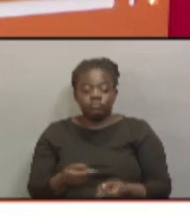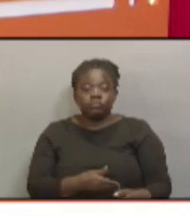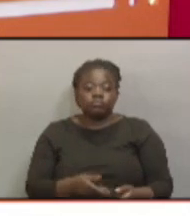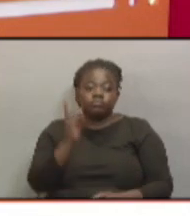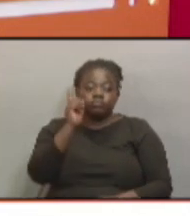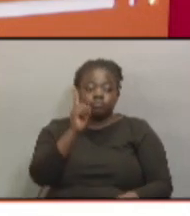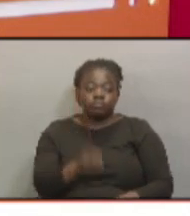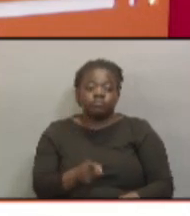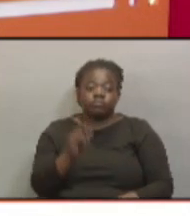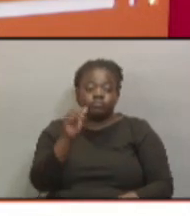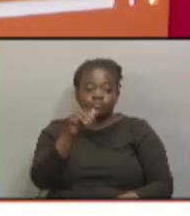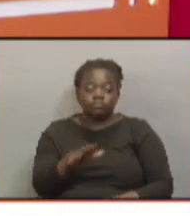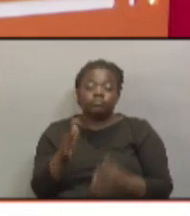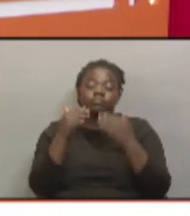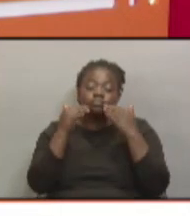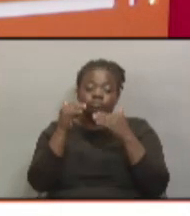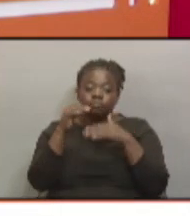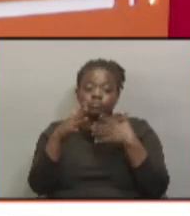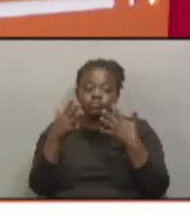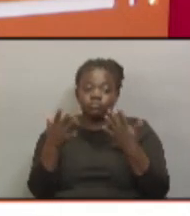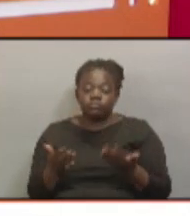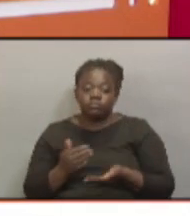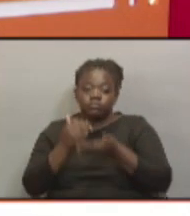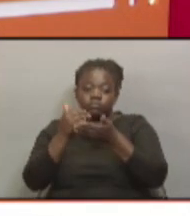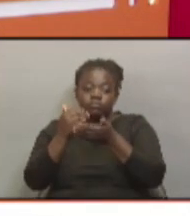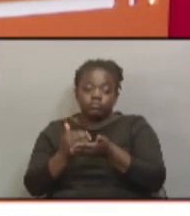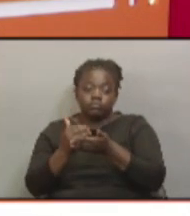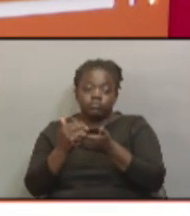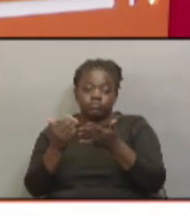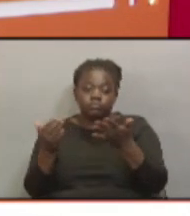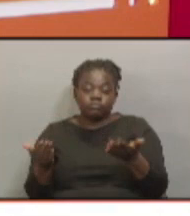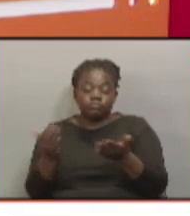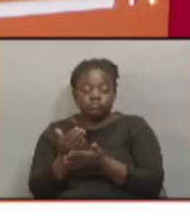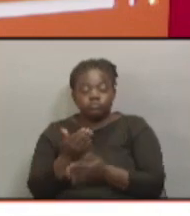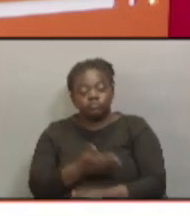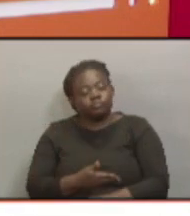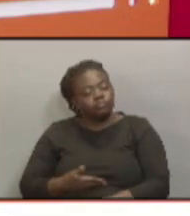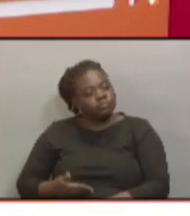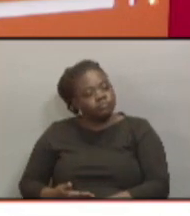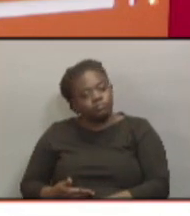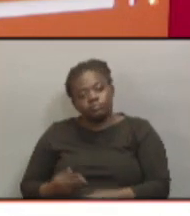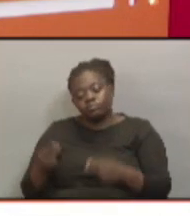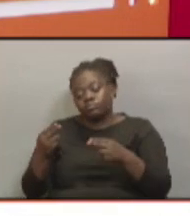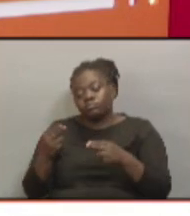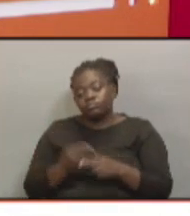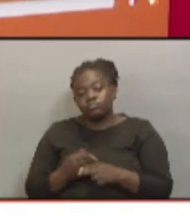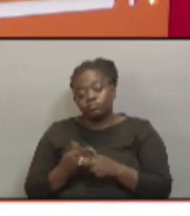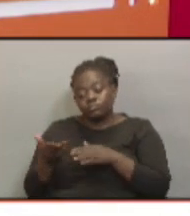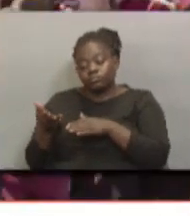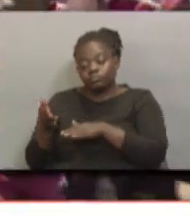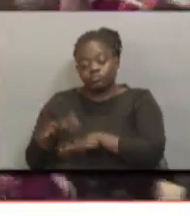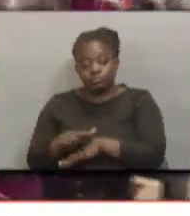Eno abaayo bamwebazizza olw'obuyambi buno kuba enjala ebadde ejula okubata.